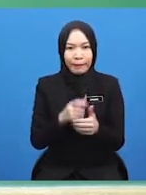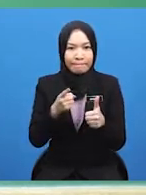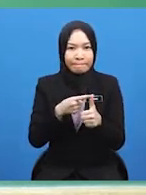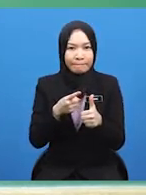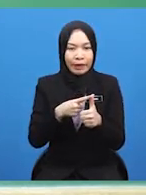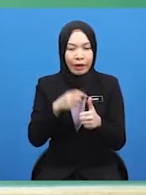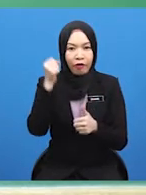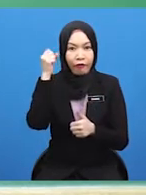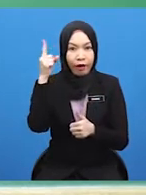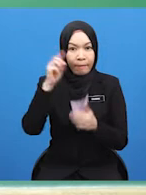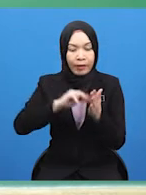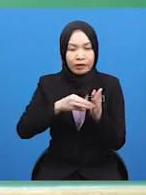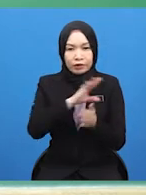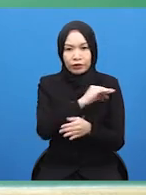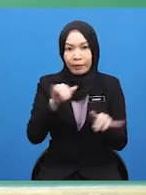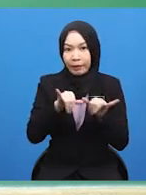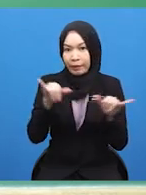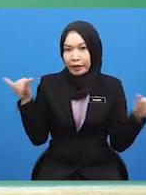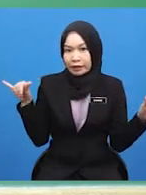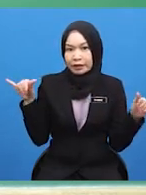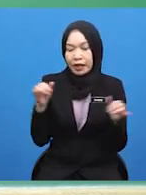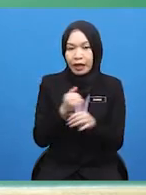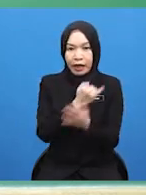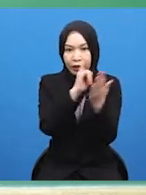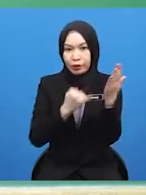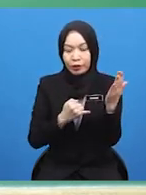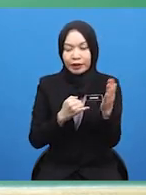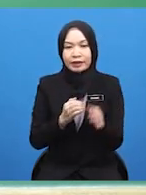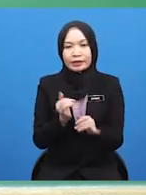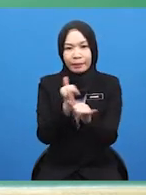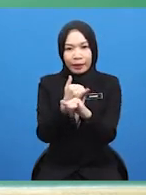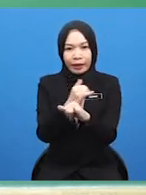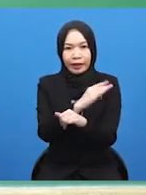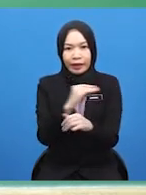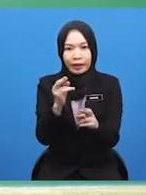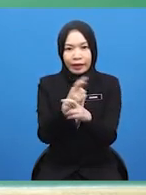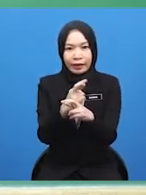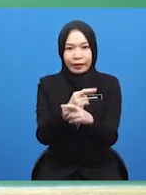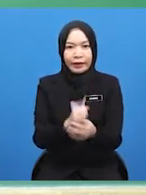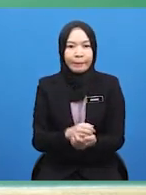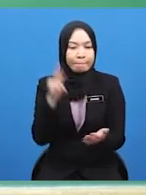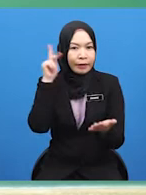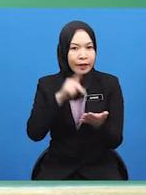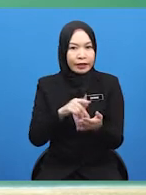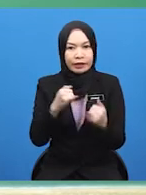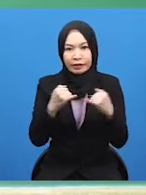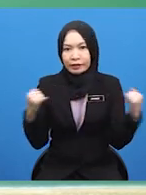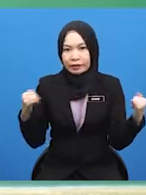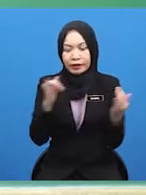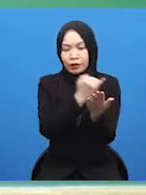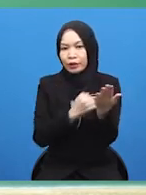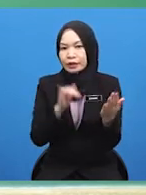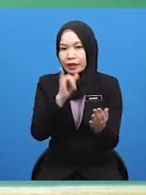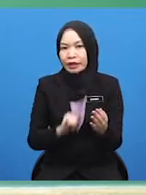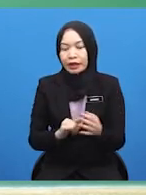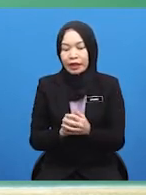memahami maksud dan perbezaan antara lukisan pengkaryaan dan perekaan. Mengenali jenis-jenis lukisan yang berkaitan